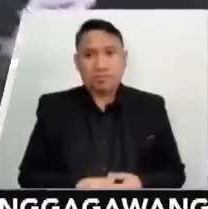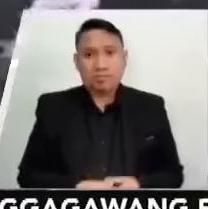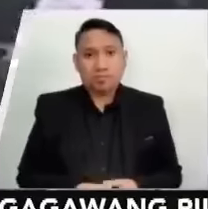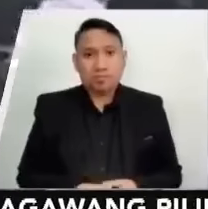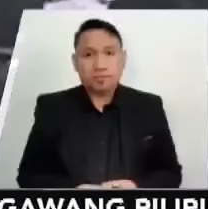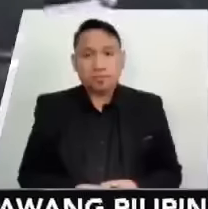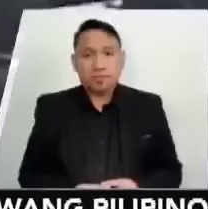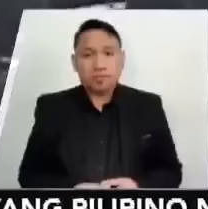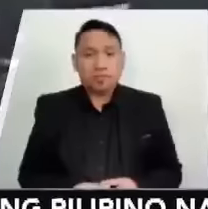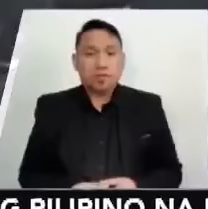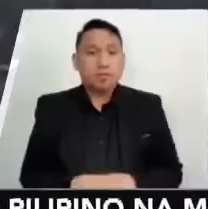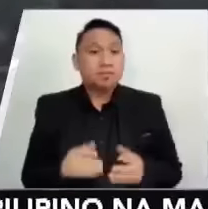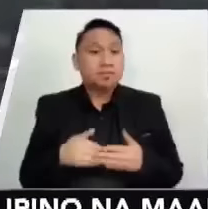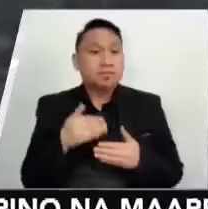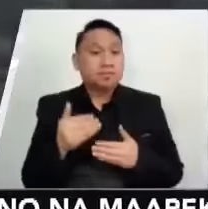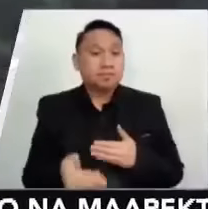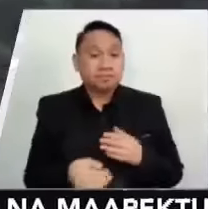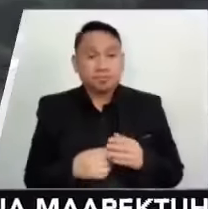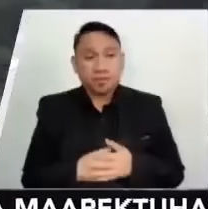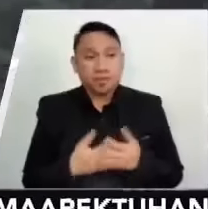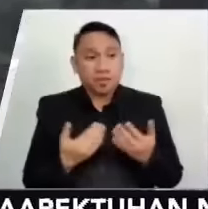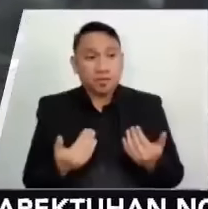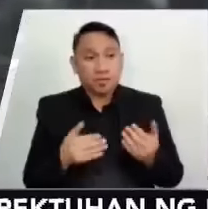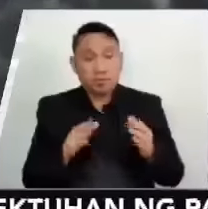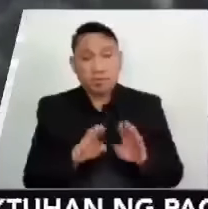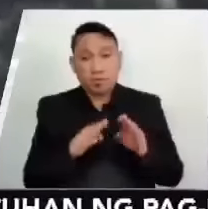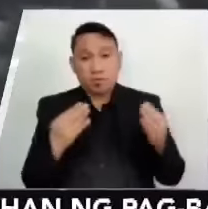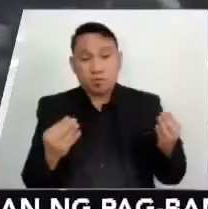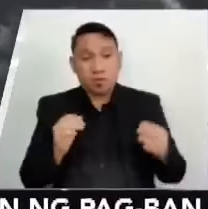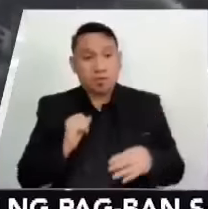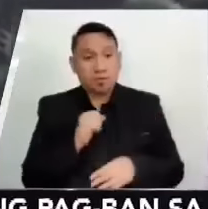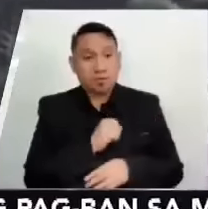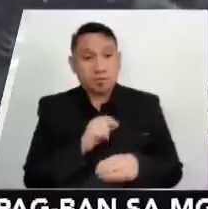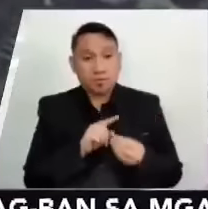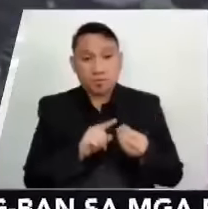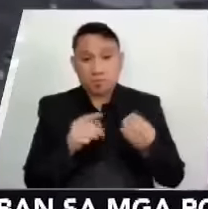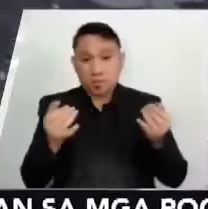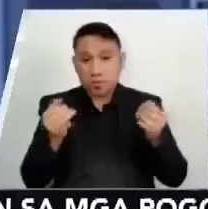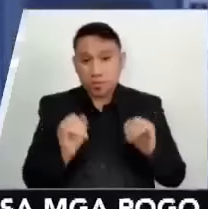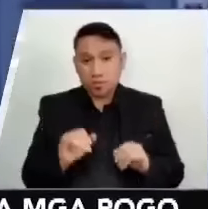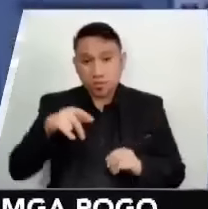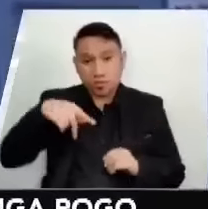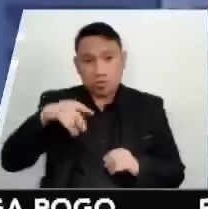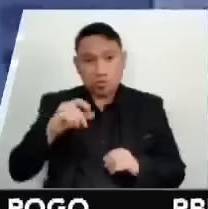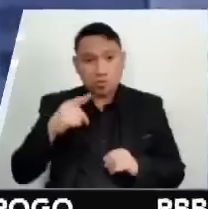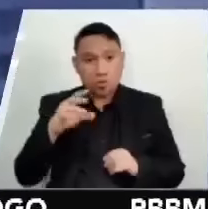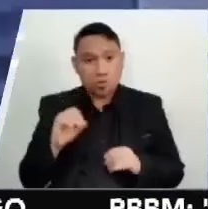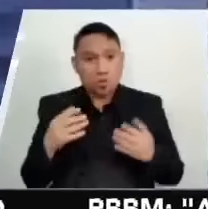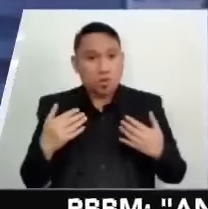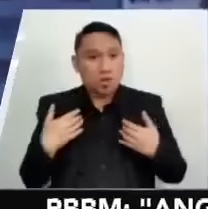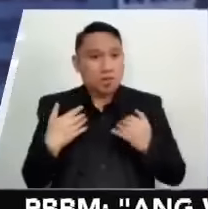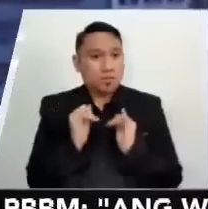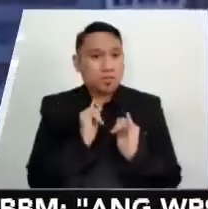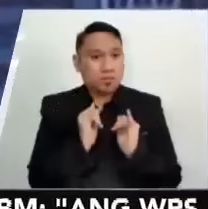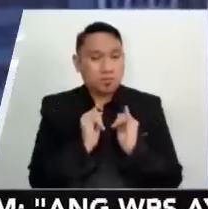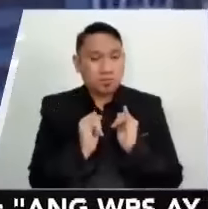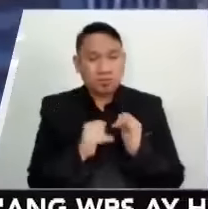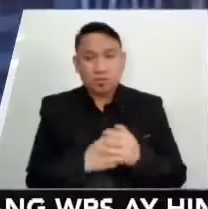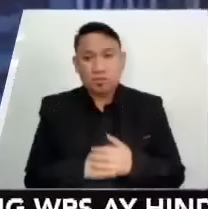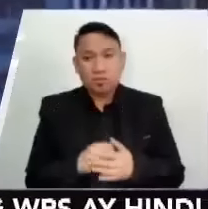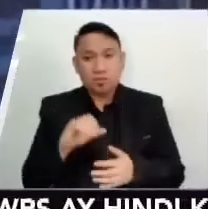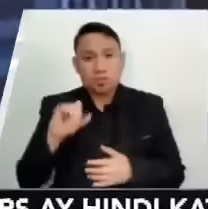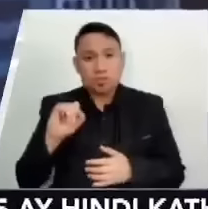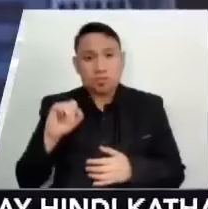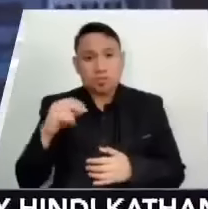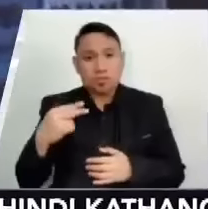kasunod ng pagbubukas muli ng sesyon ng Senado at isu sa mga Pugo sa bansa makapanayam naman po natin si Senador Sherwin galan